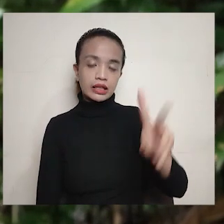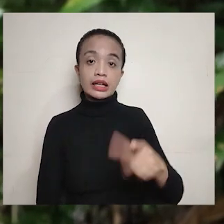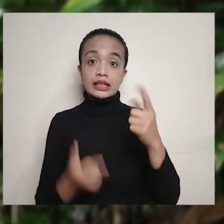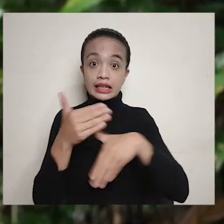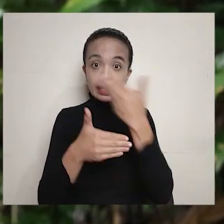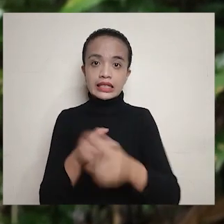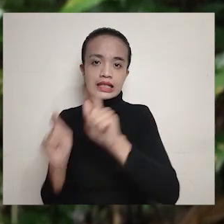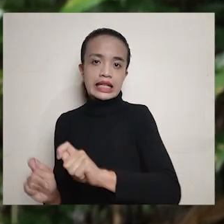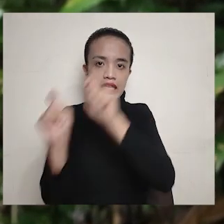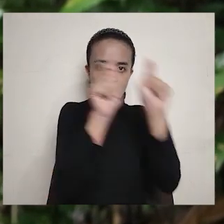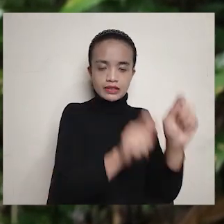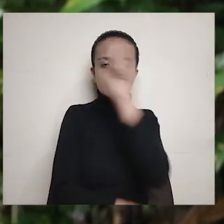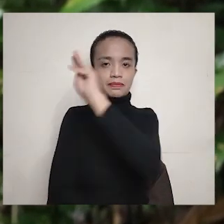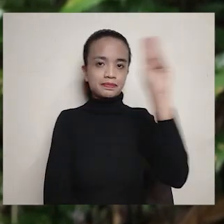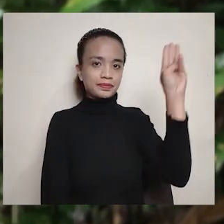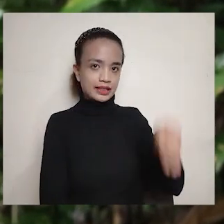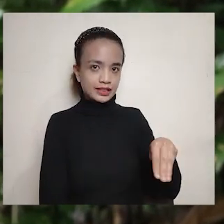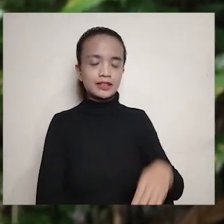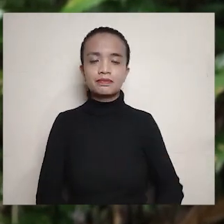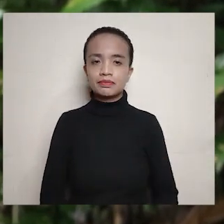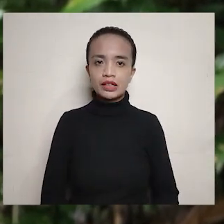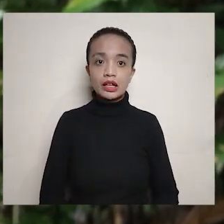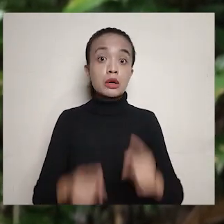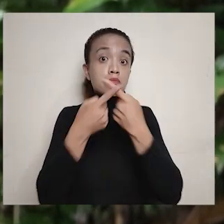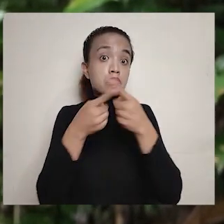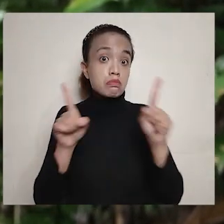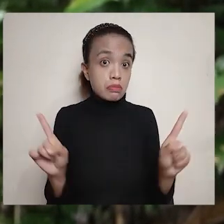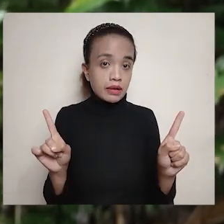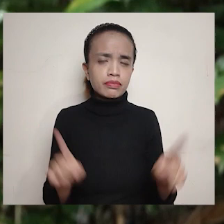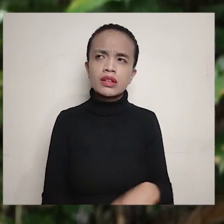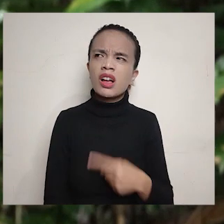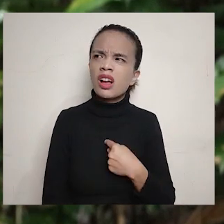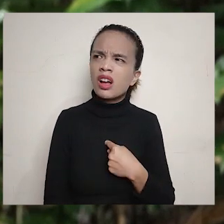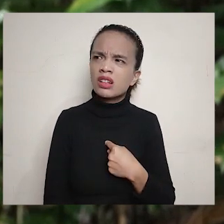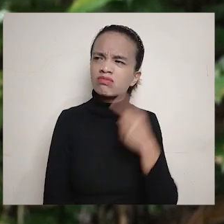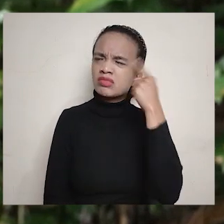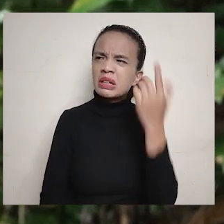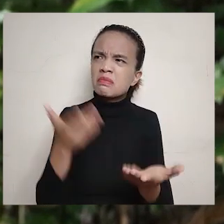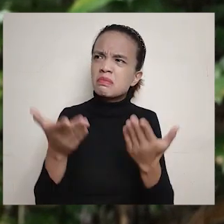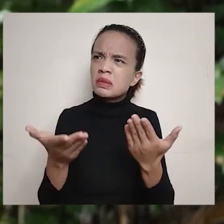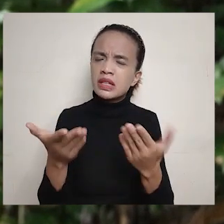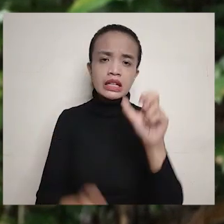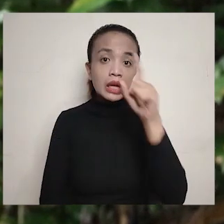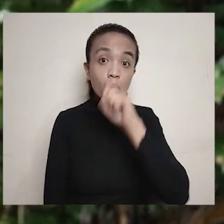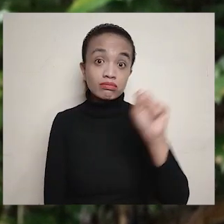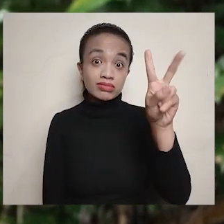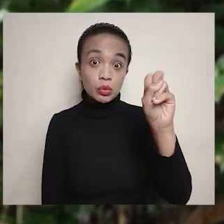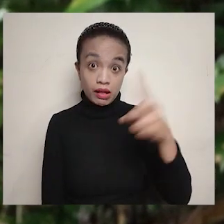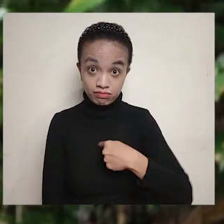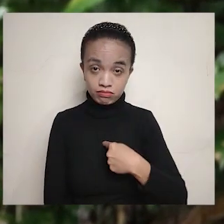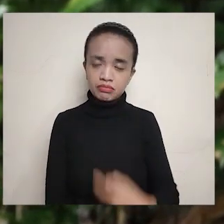sila sa Metro Manila. But when I was, I think, mga 12, no? 12 years old,